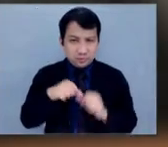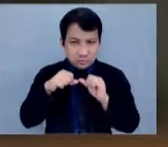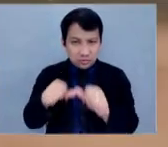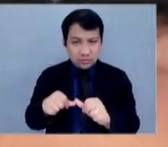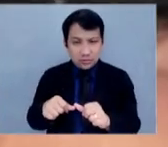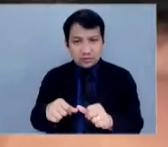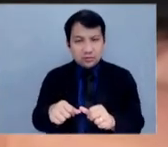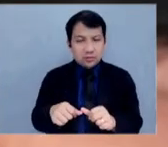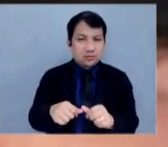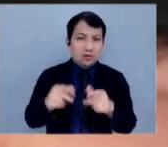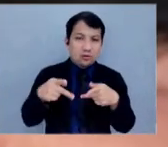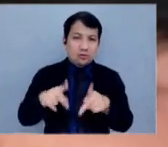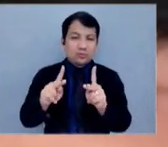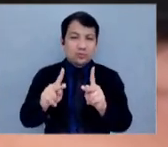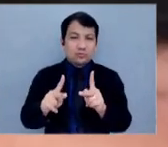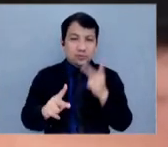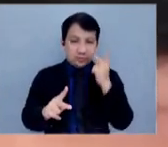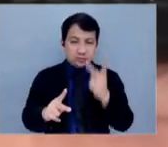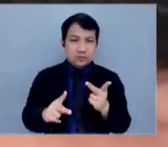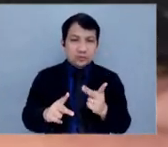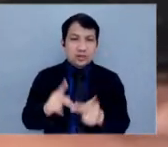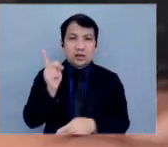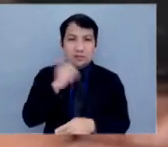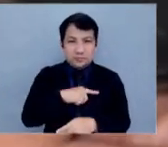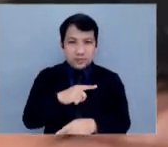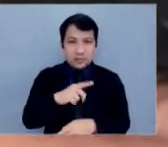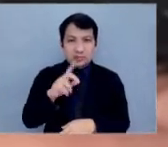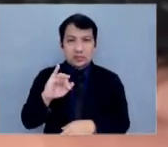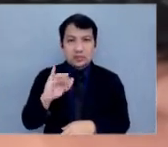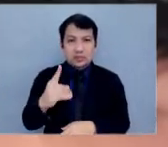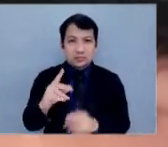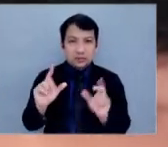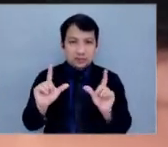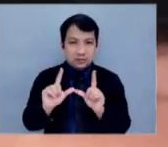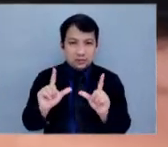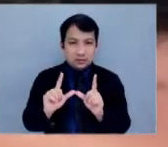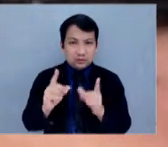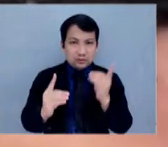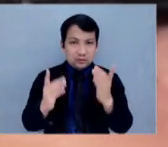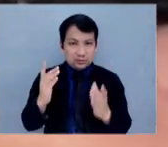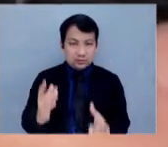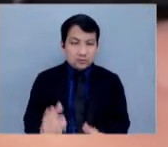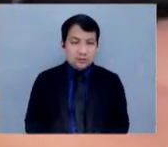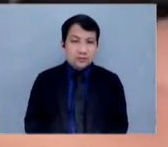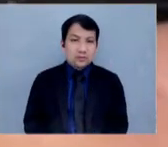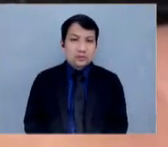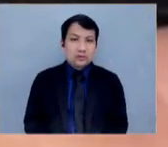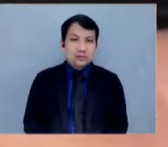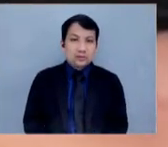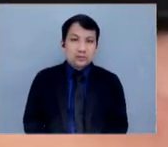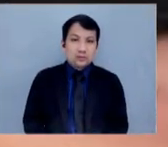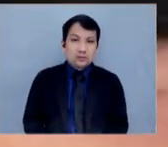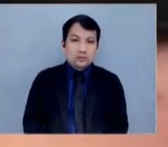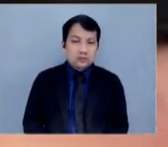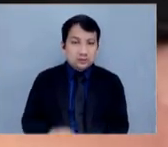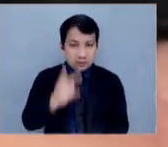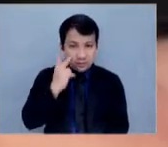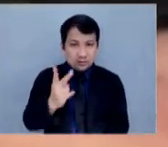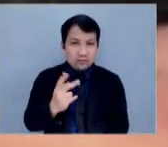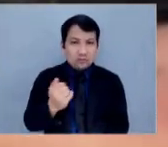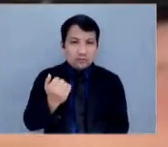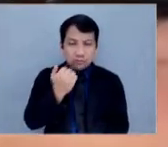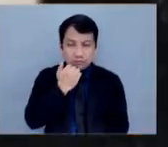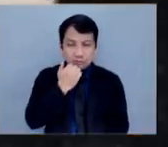na van, na bisto ring peke pala ang lisensya ng driver nito. Nahalata yan nang makitang mali ang spelling